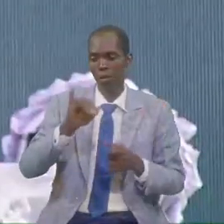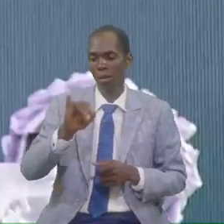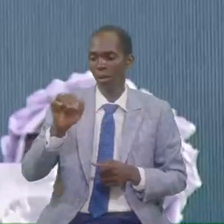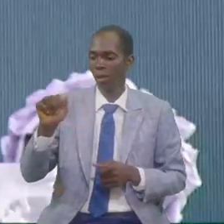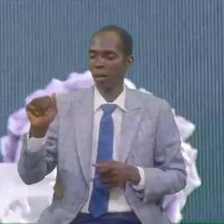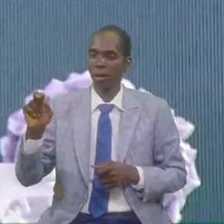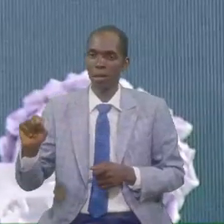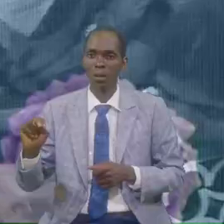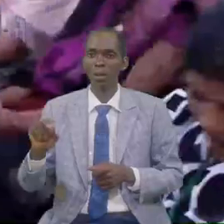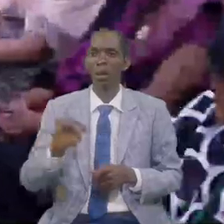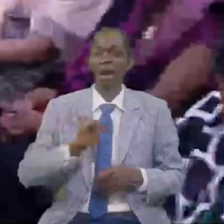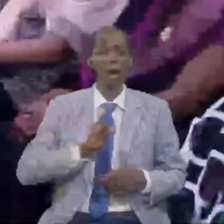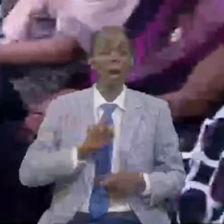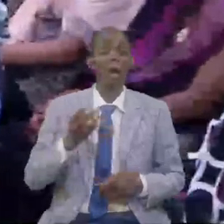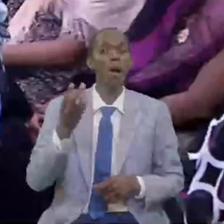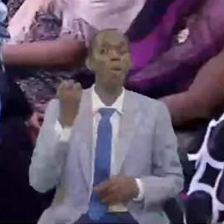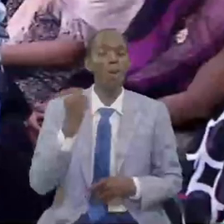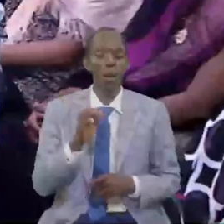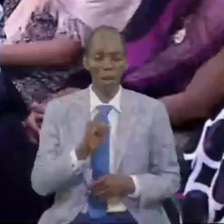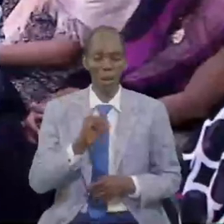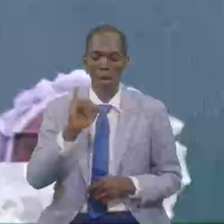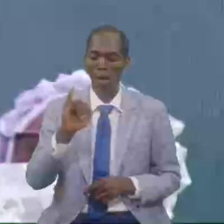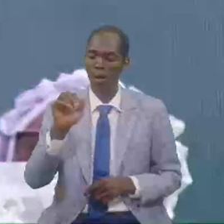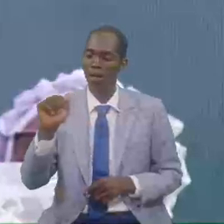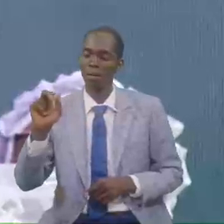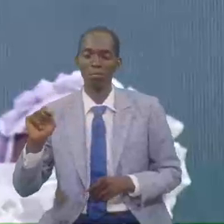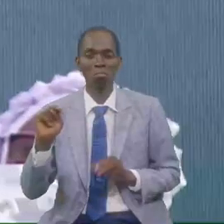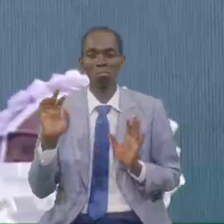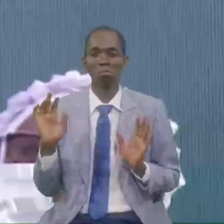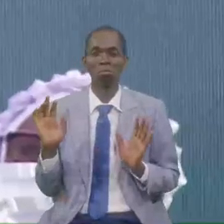anglais. J'étais I-A-N.